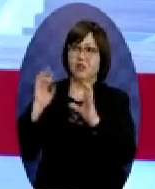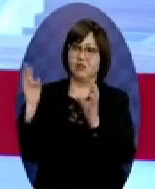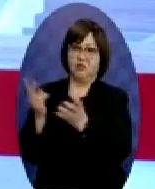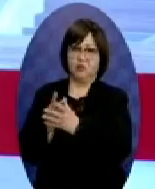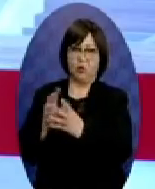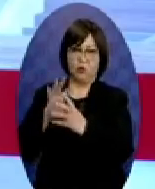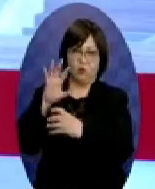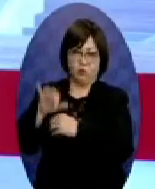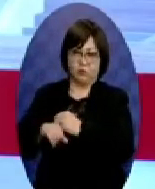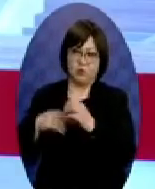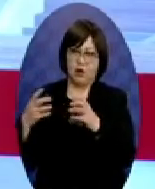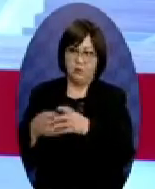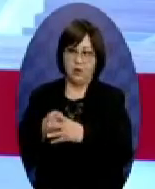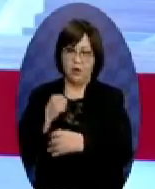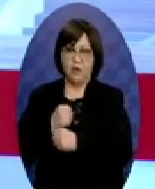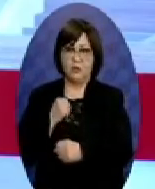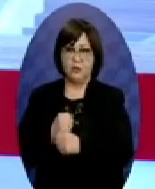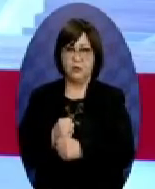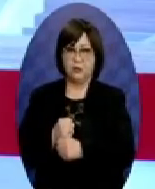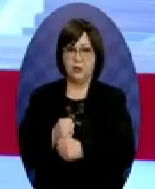жилээс хэрэгжиж эхлэх юм байна.